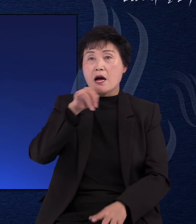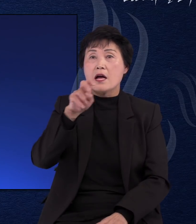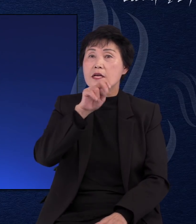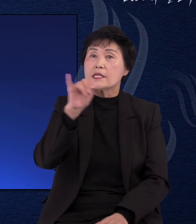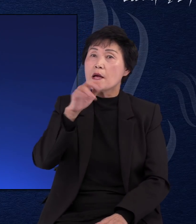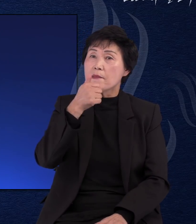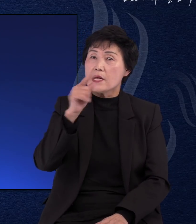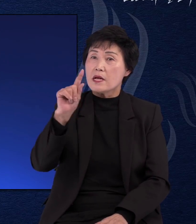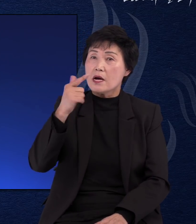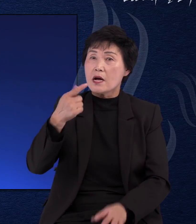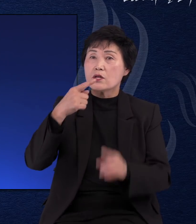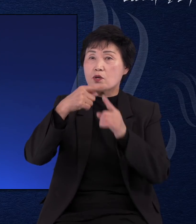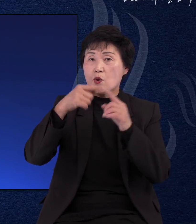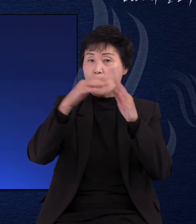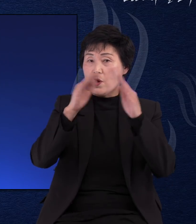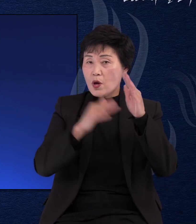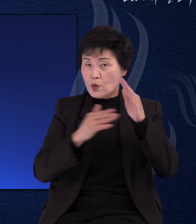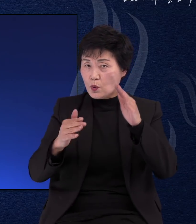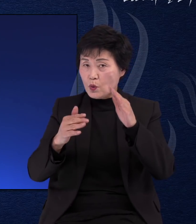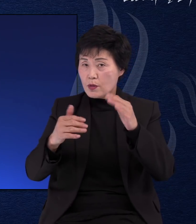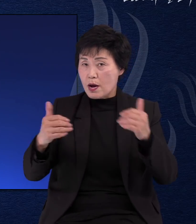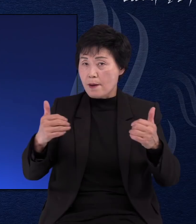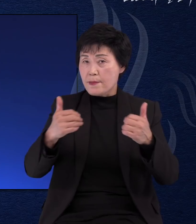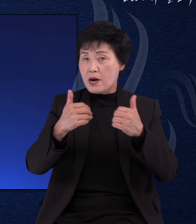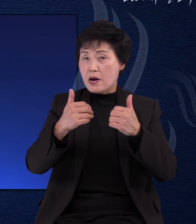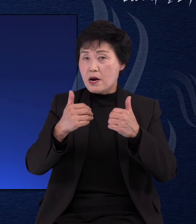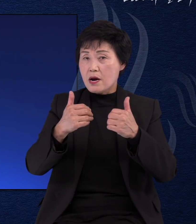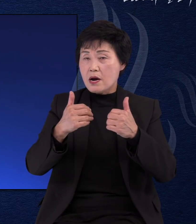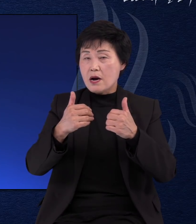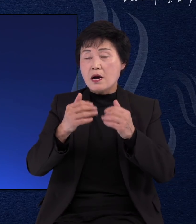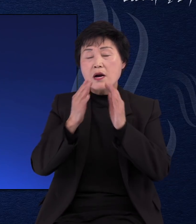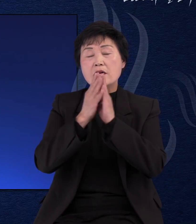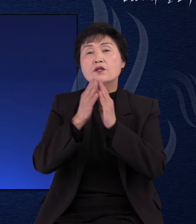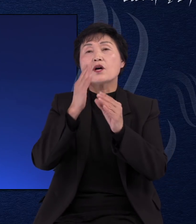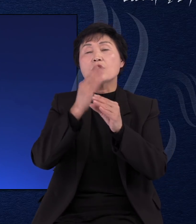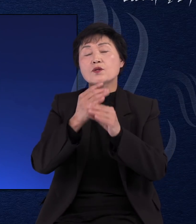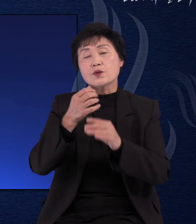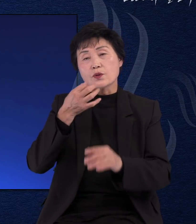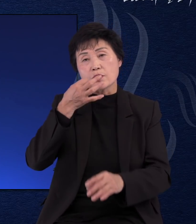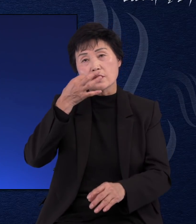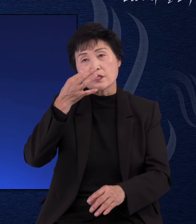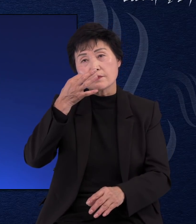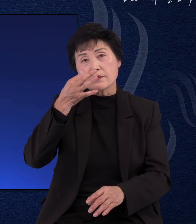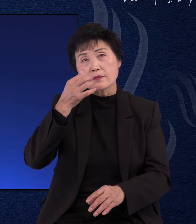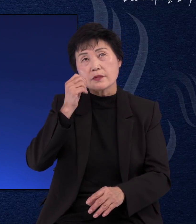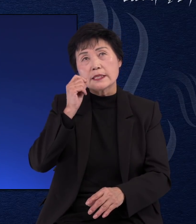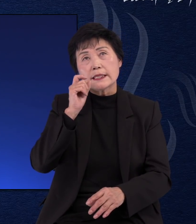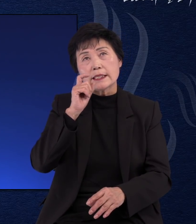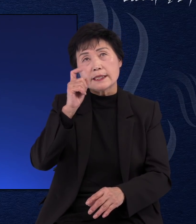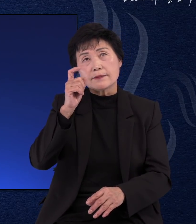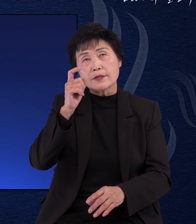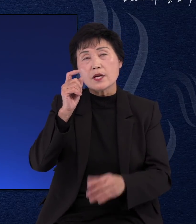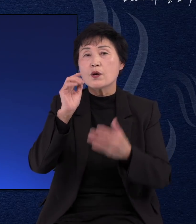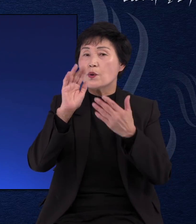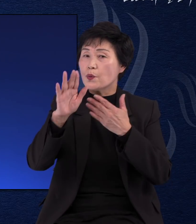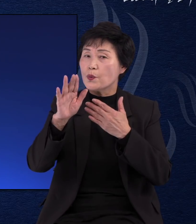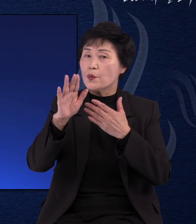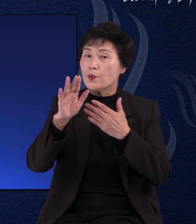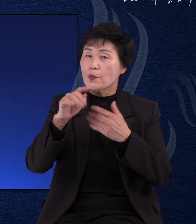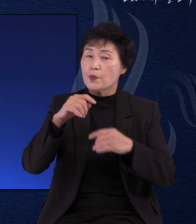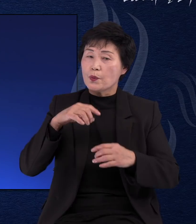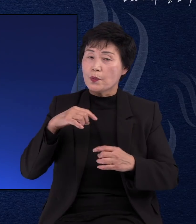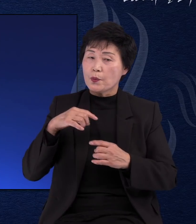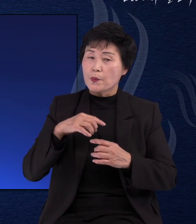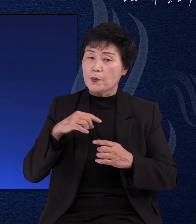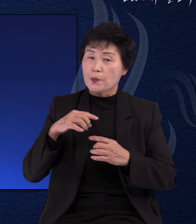가지 않는다고 이야기하고, 기도하는 중에 10개월이 흘러가는데 하나님께서 마음에 심상치 않은 마음들을 주시는데, 저희